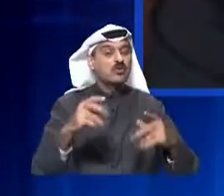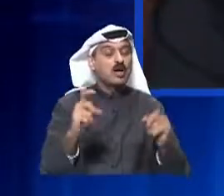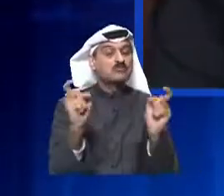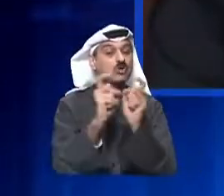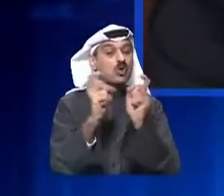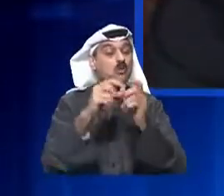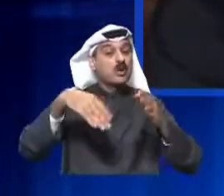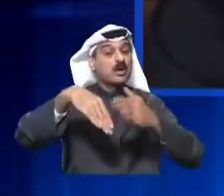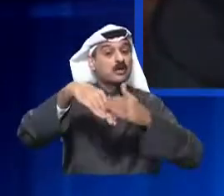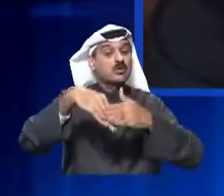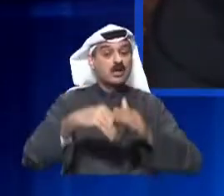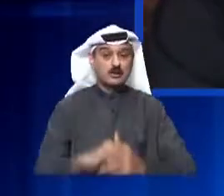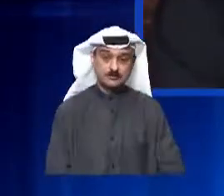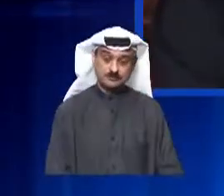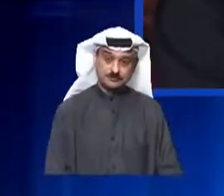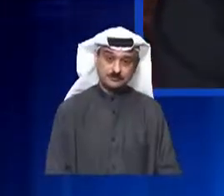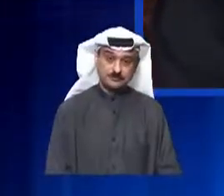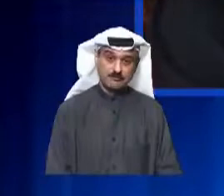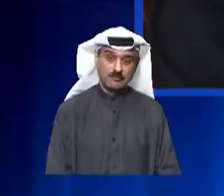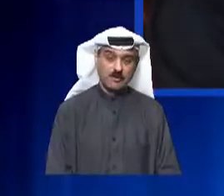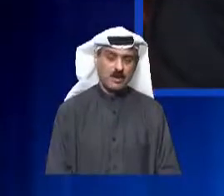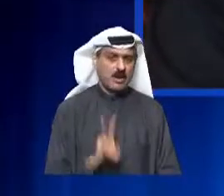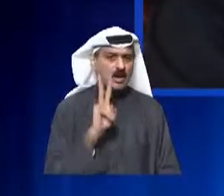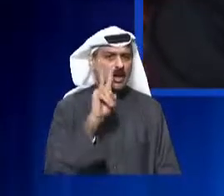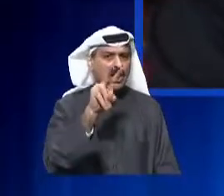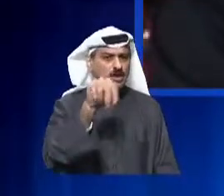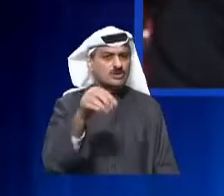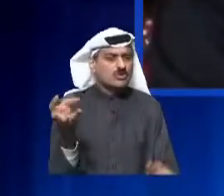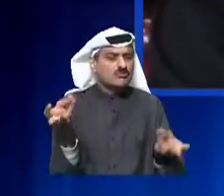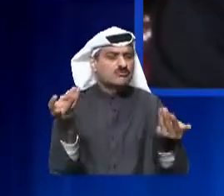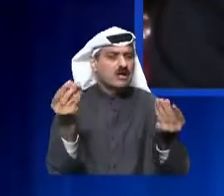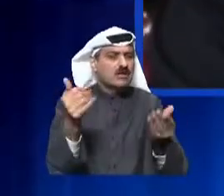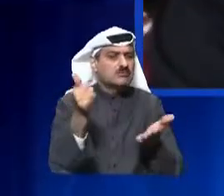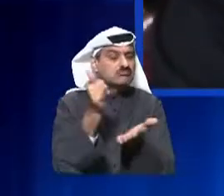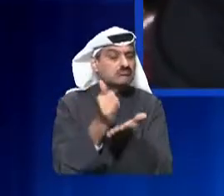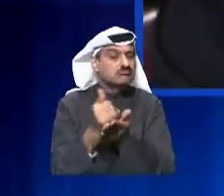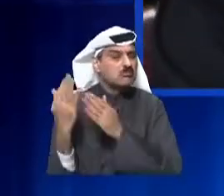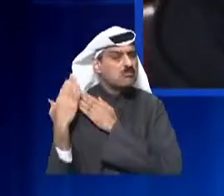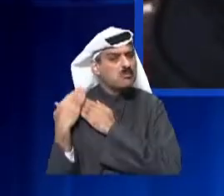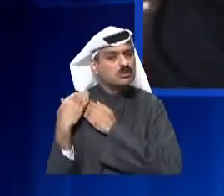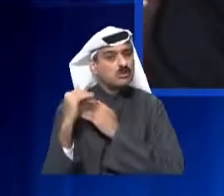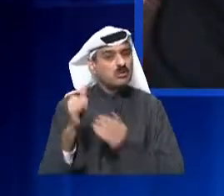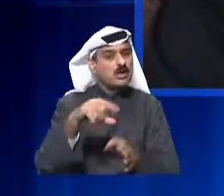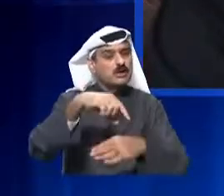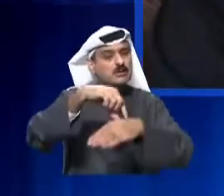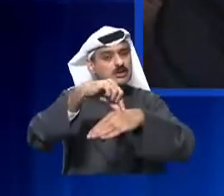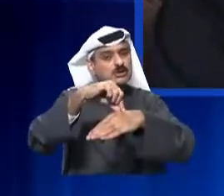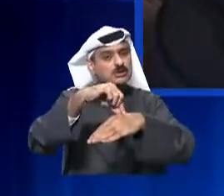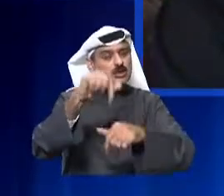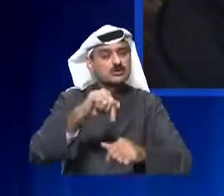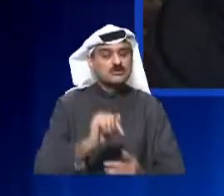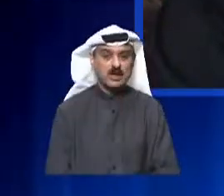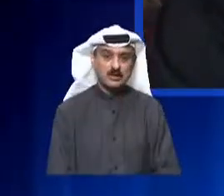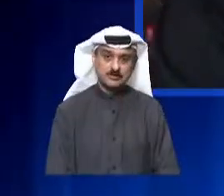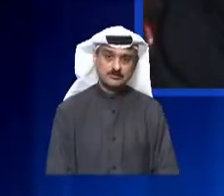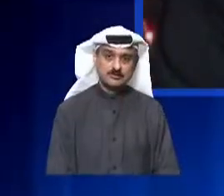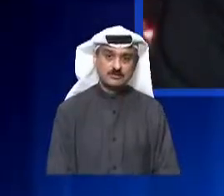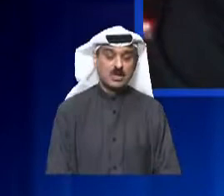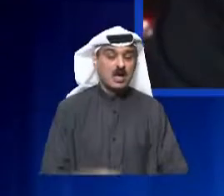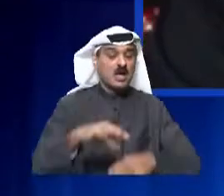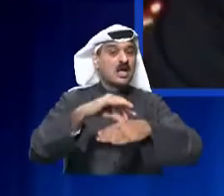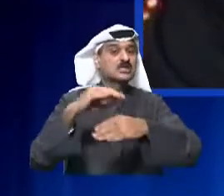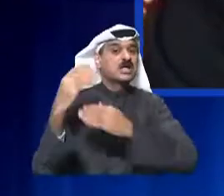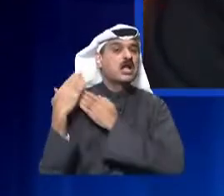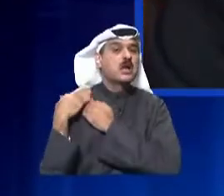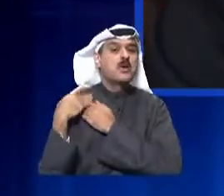نعم. وأماكن جمال التحكيم. كل المعطيات التي تشير إليها بأن هناك مسؤولية على الأشخاص تقع عليهم، ما مدى مسؤولية الأشخاص في